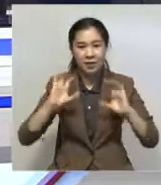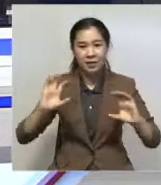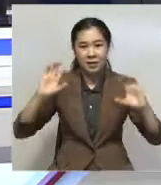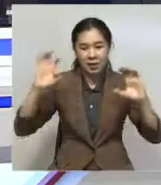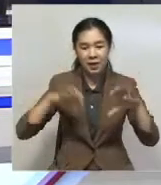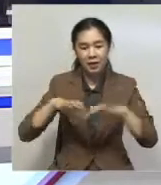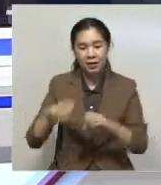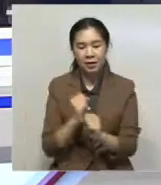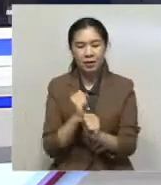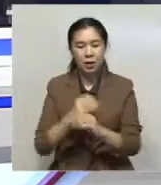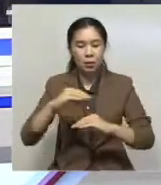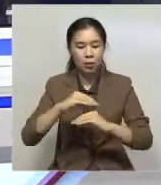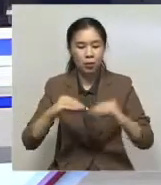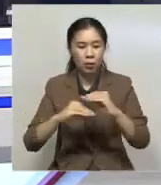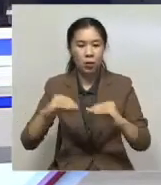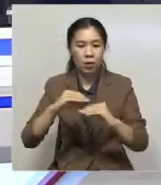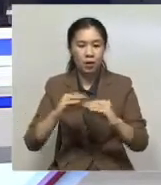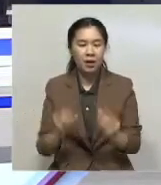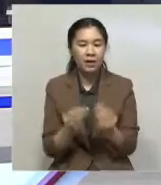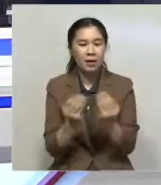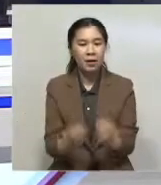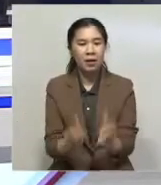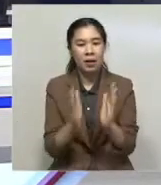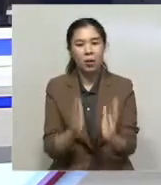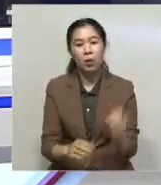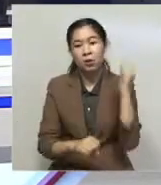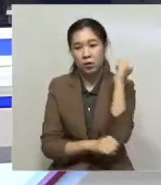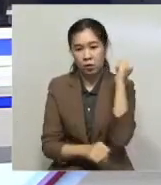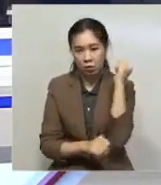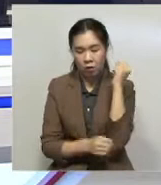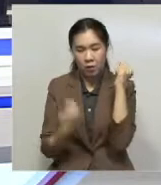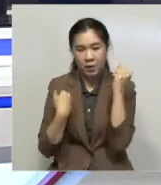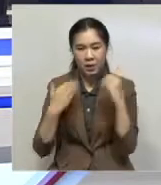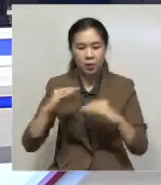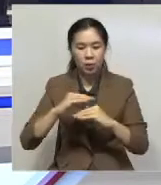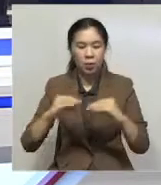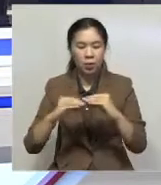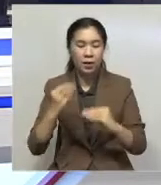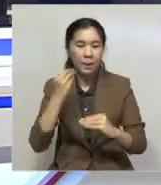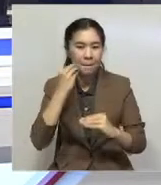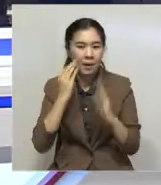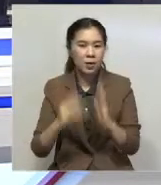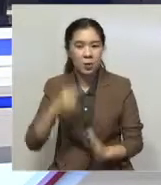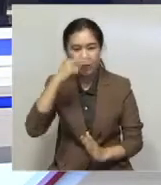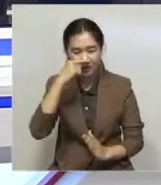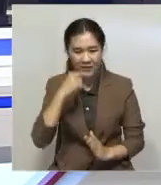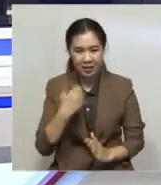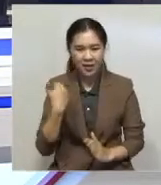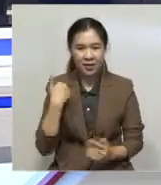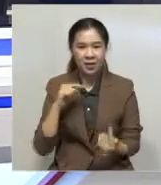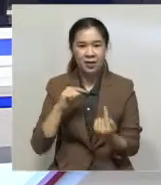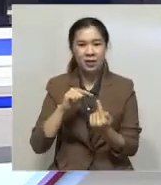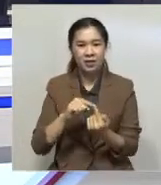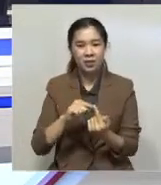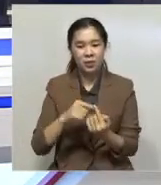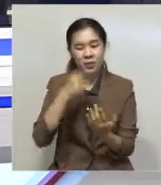นารักษ์จัดทำโครงการที่อยู่อาศัยสำหรับผู้มีรายได้น้อยแล้วก็เกิดมาเป็นโครงการบ้านคนไทยประชารัฐในพื้นที่ราชพั